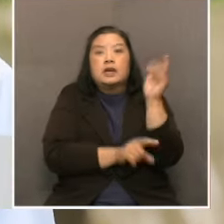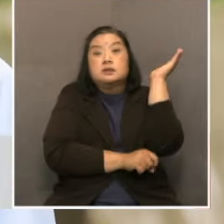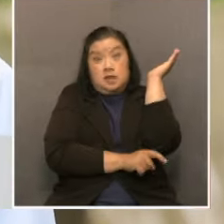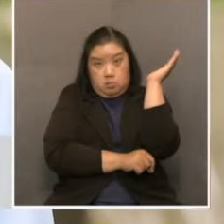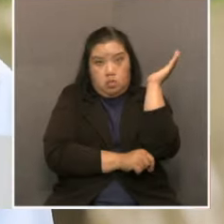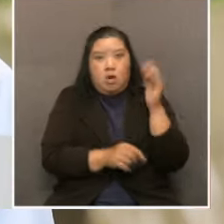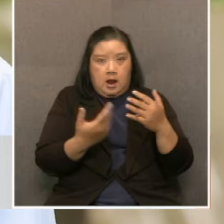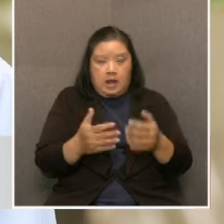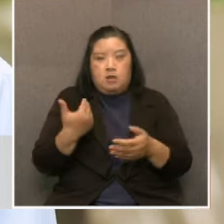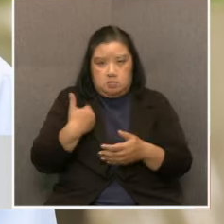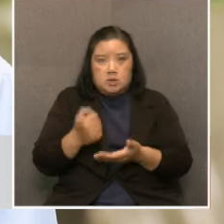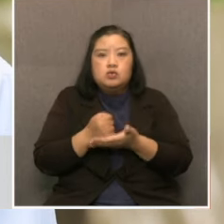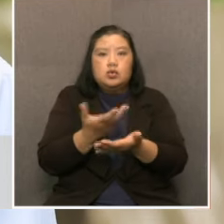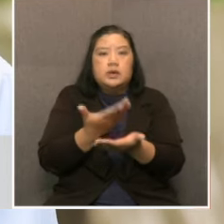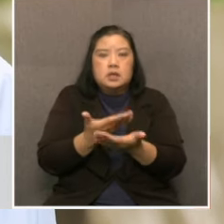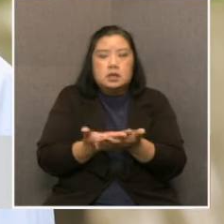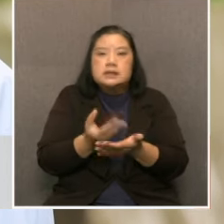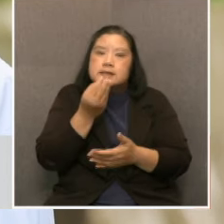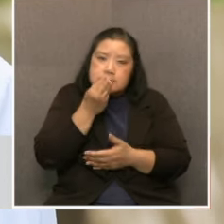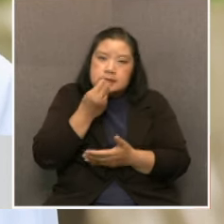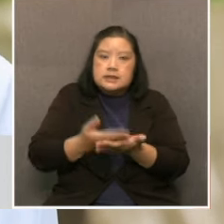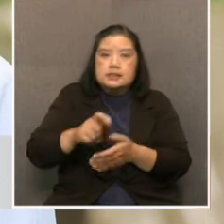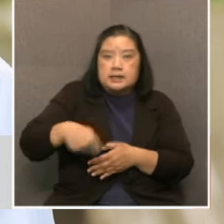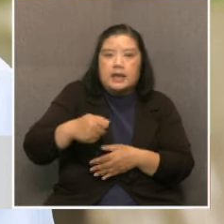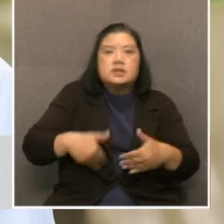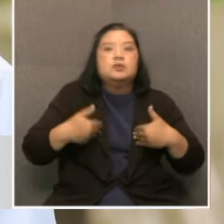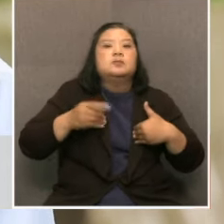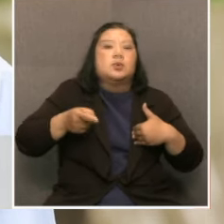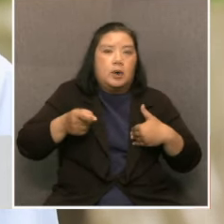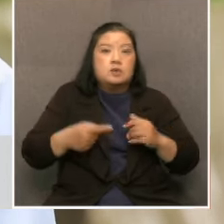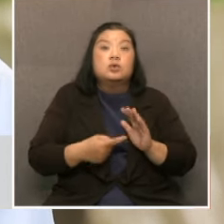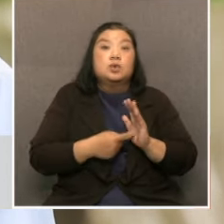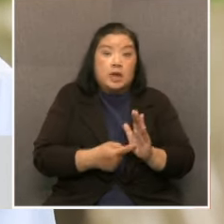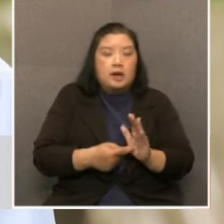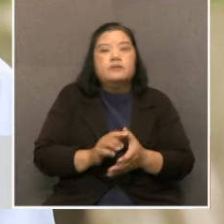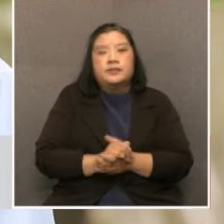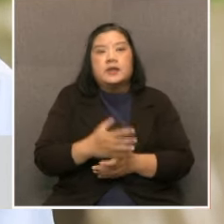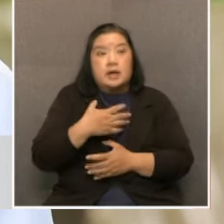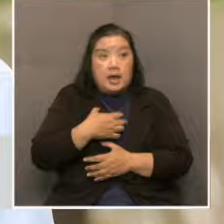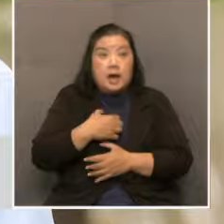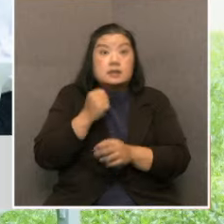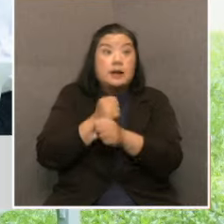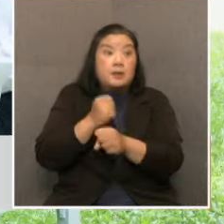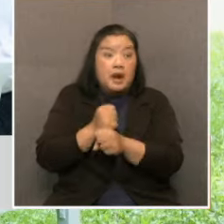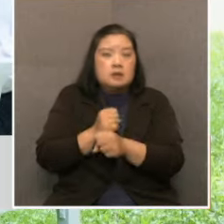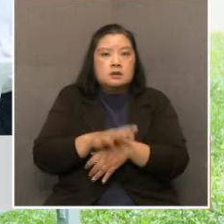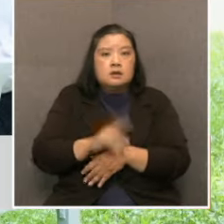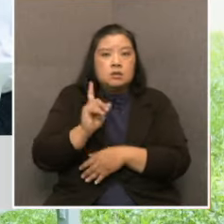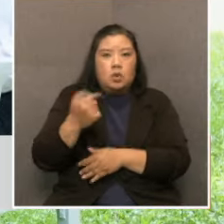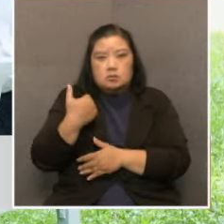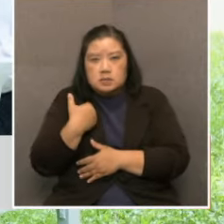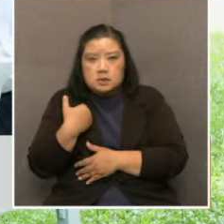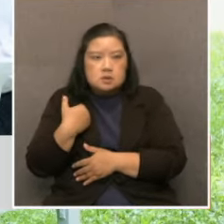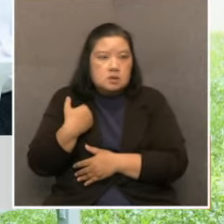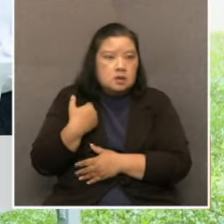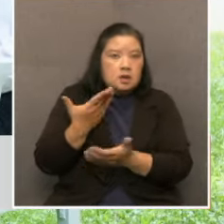เข้าไปช่วยเหลือค่าครองชีพนะครับตื่นเช้ามาจะไปขึ้นรถไปทำงานต้องคิดแล้วว่ารถคันไหนแบ